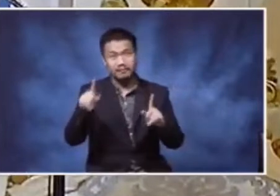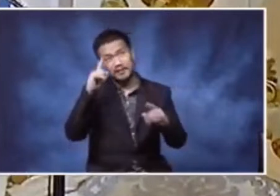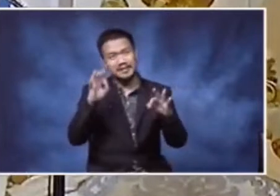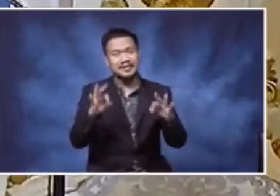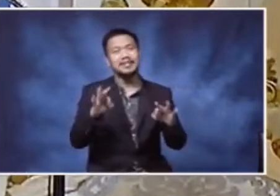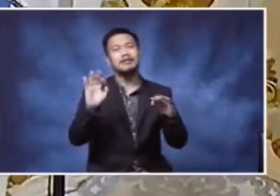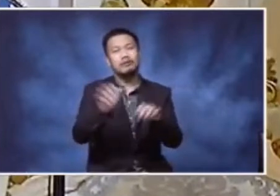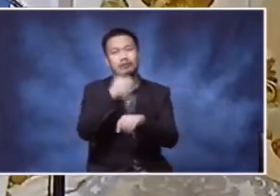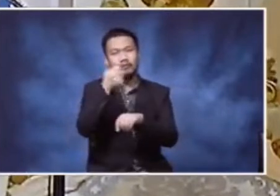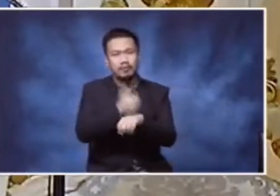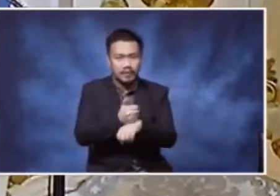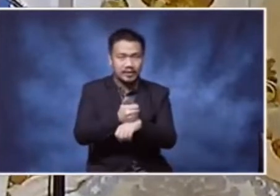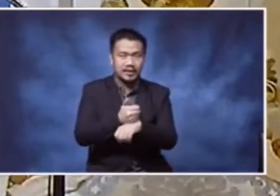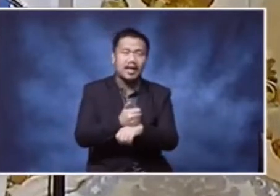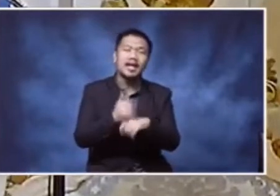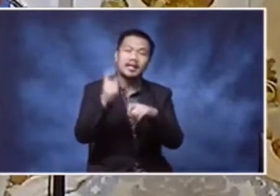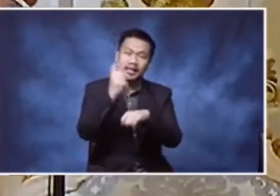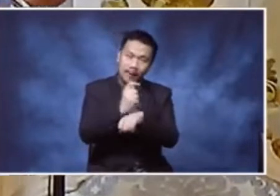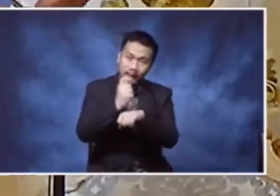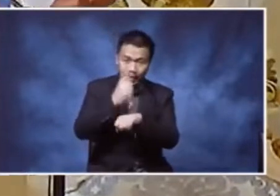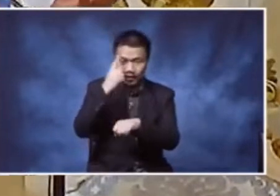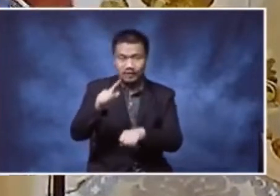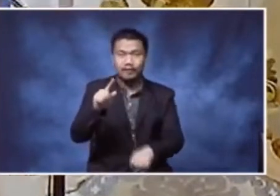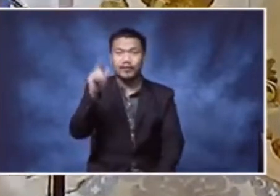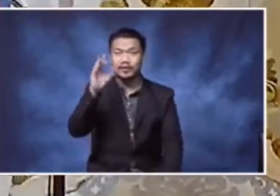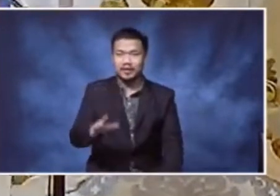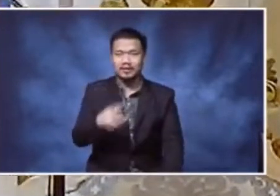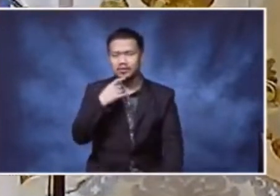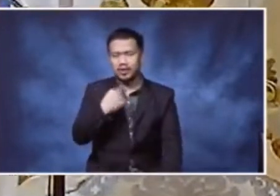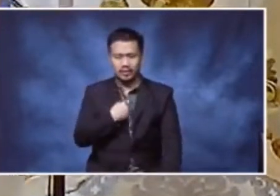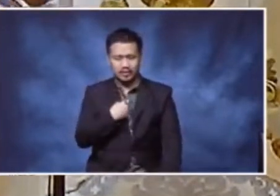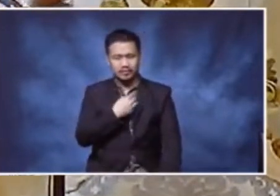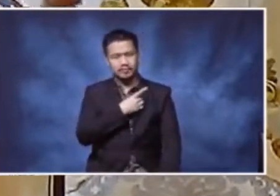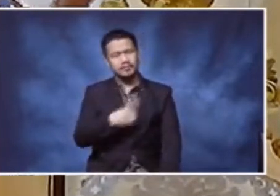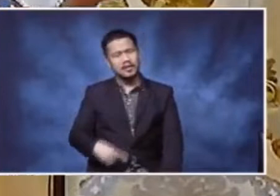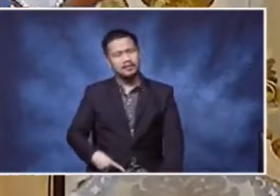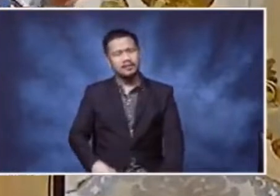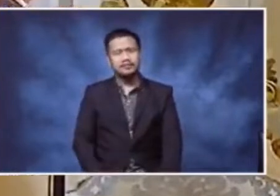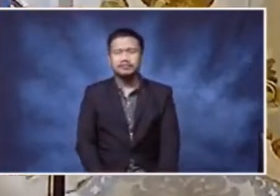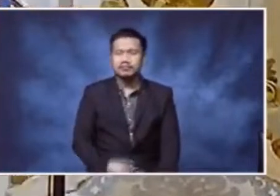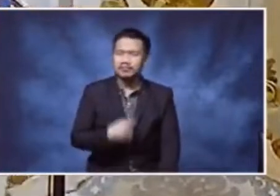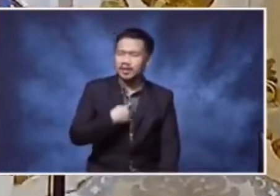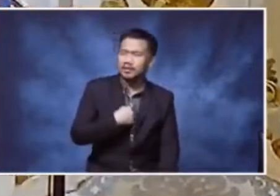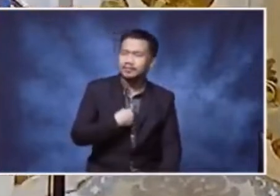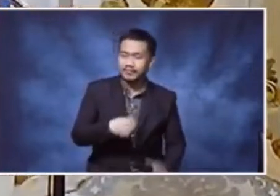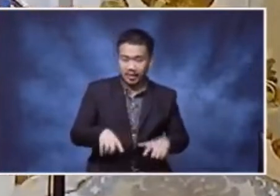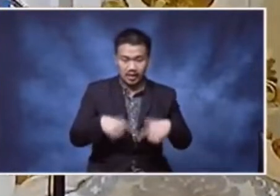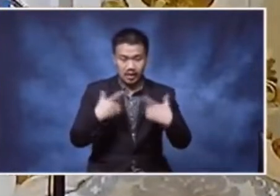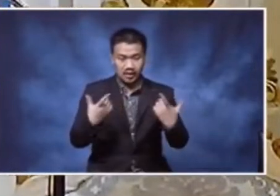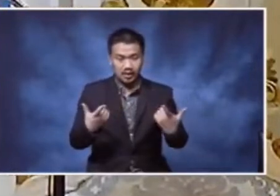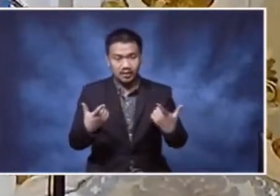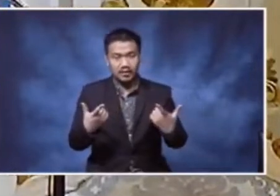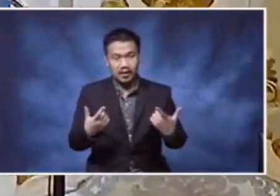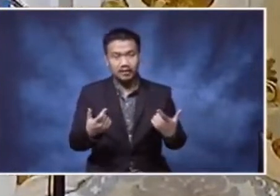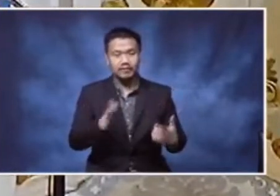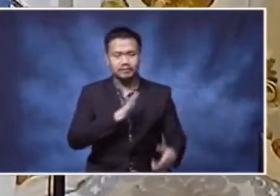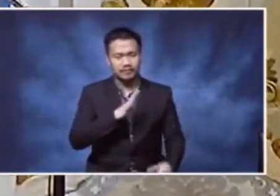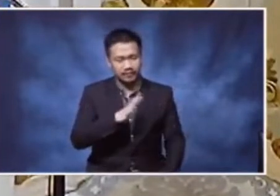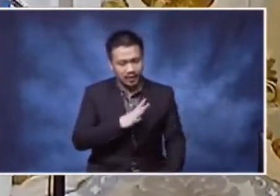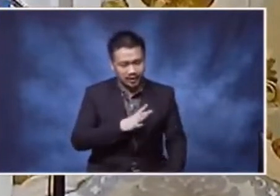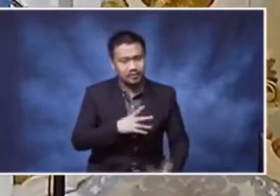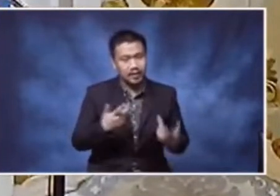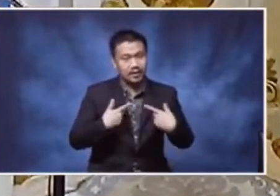Diyos. Sabi niya, maayos na ang buhay ko, natalo ko na yung mga kaaway, mayroon na akong